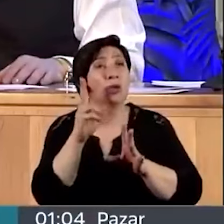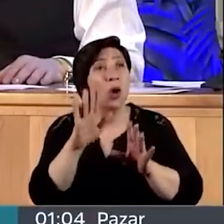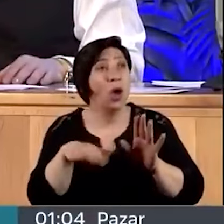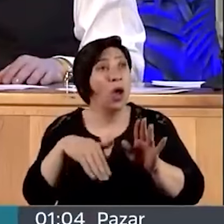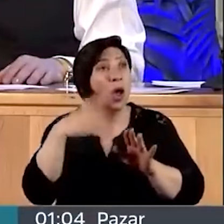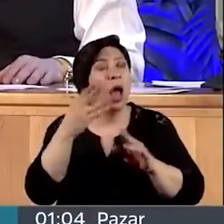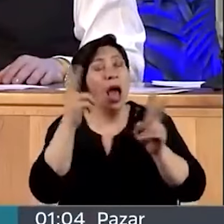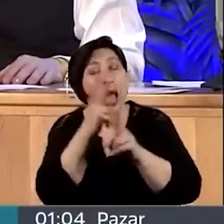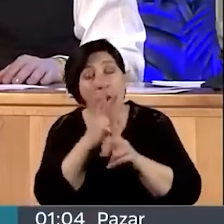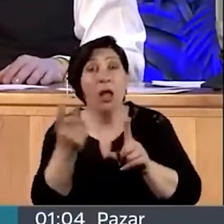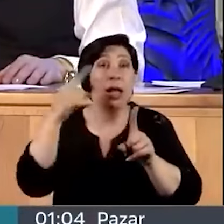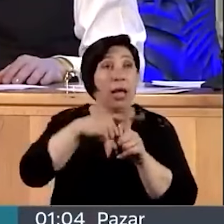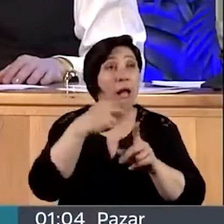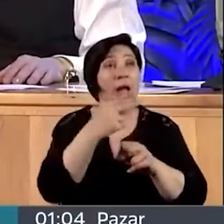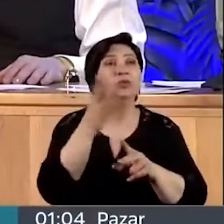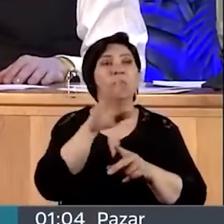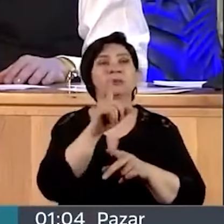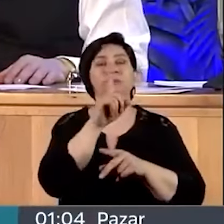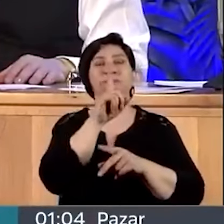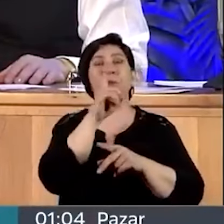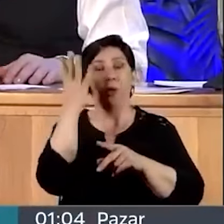Onlar gülerken üstüne konuştum. Sonra öğrendim.